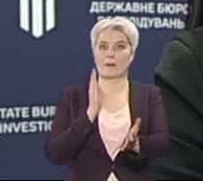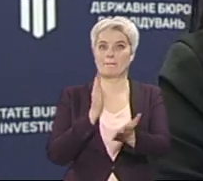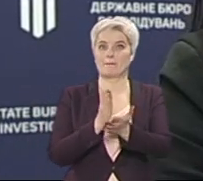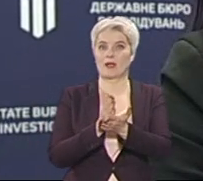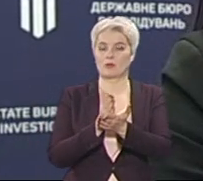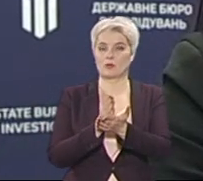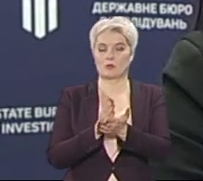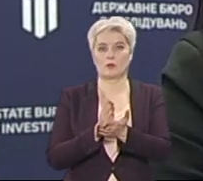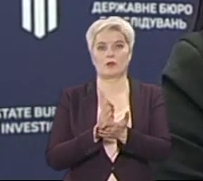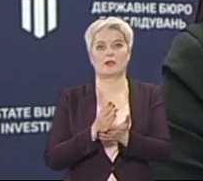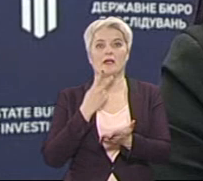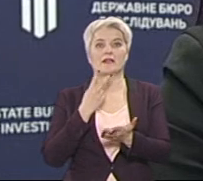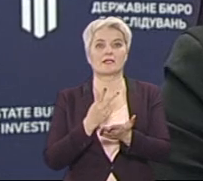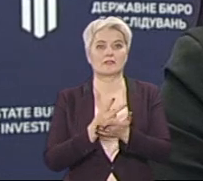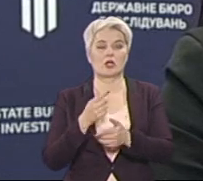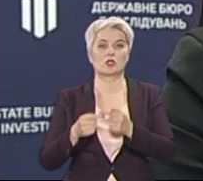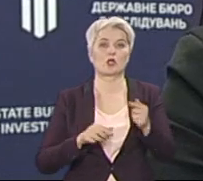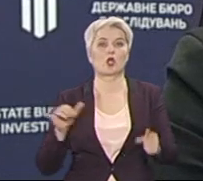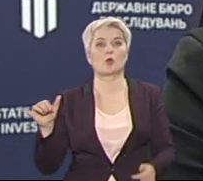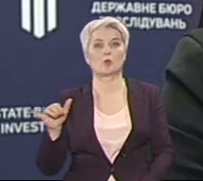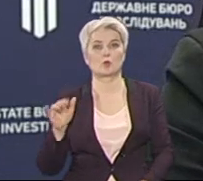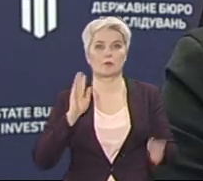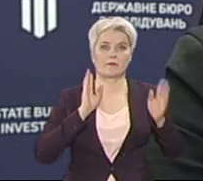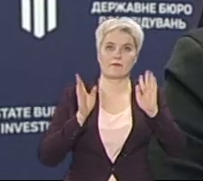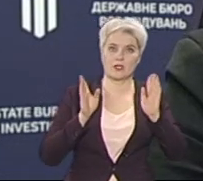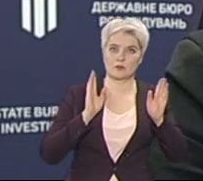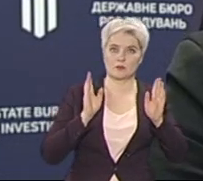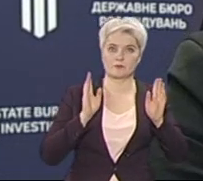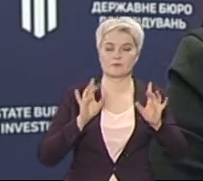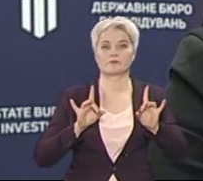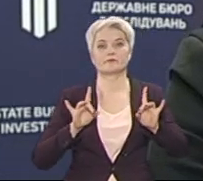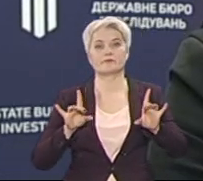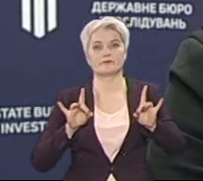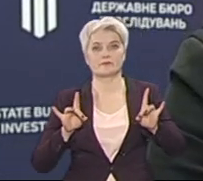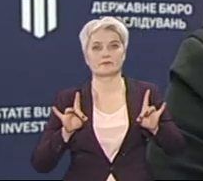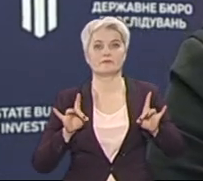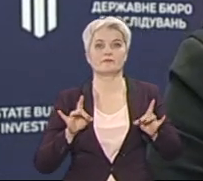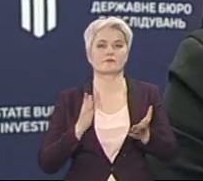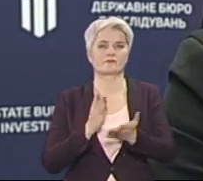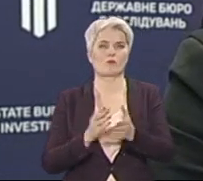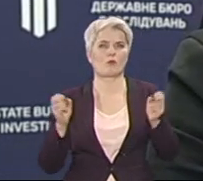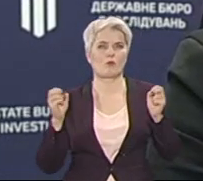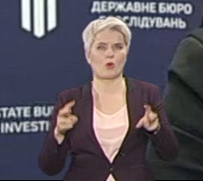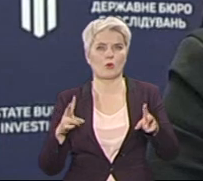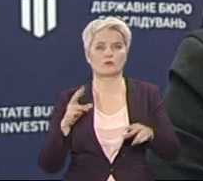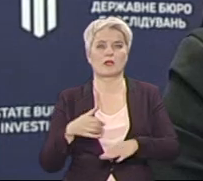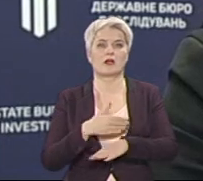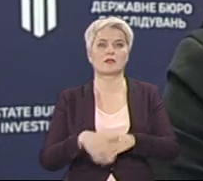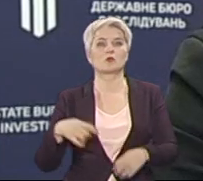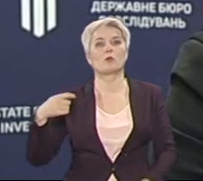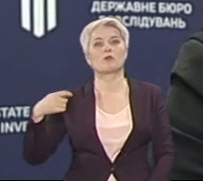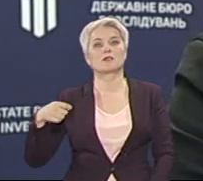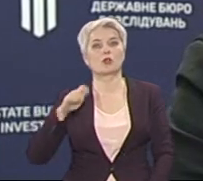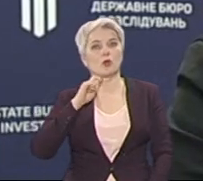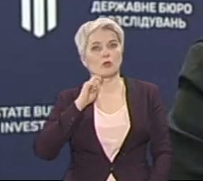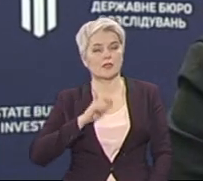через мережу Ютуб і соцмережу Фейсбук, озвучували прямі погрози на адресу президента України,